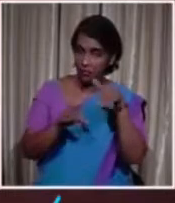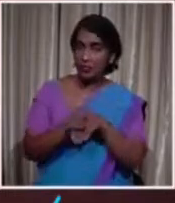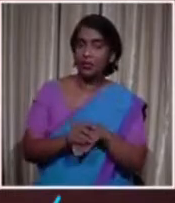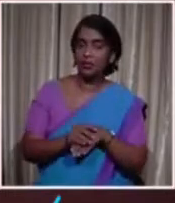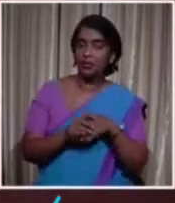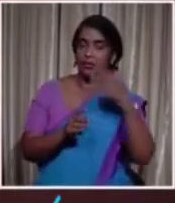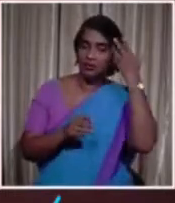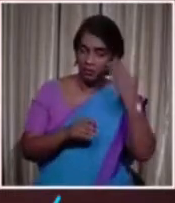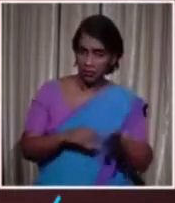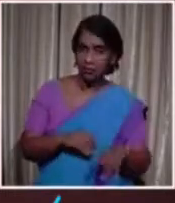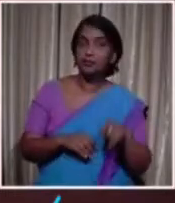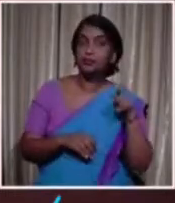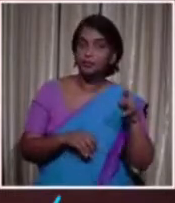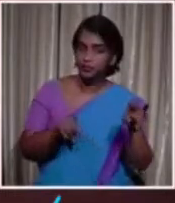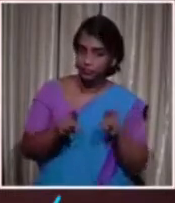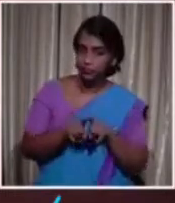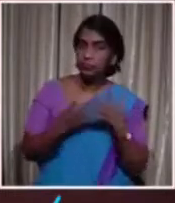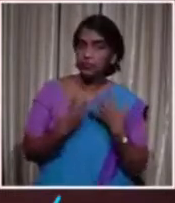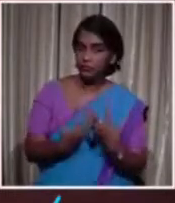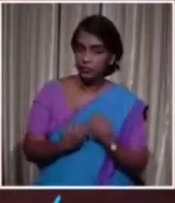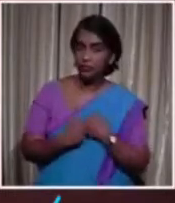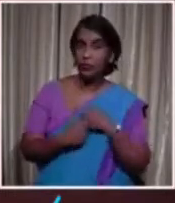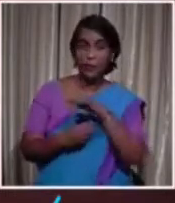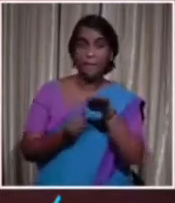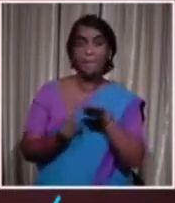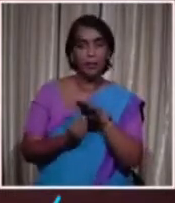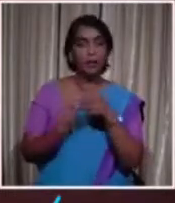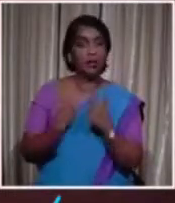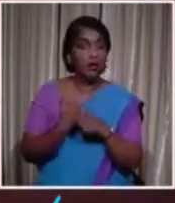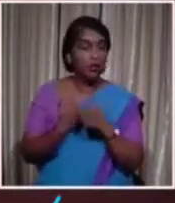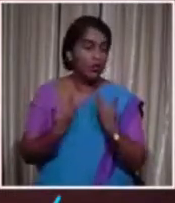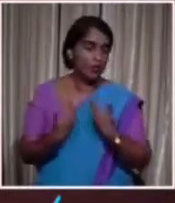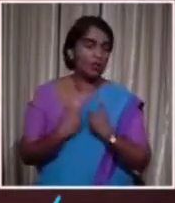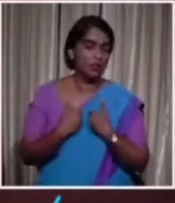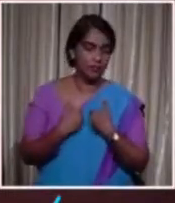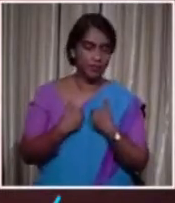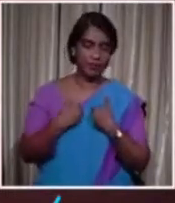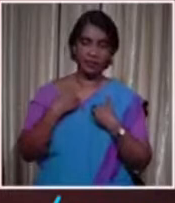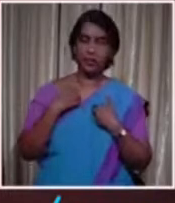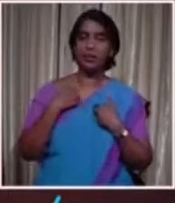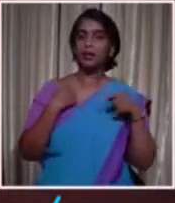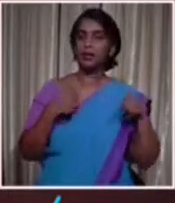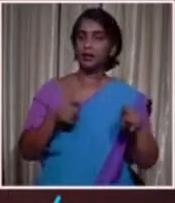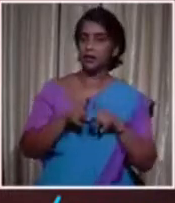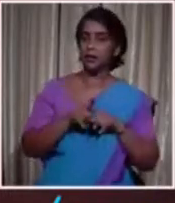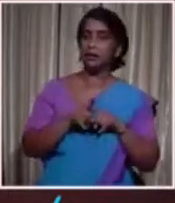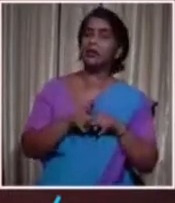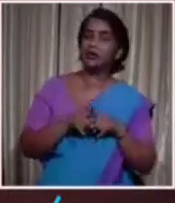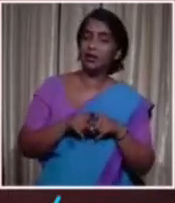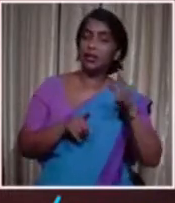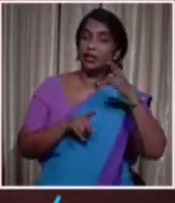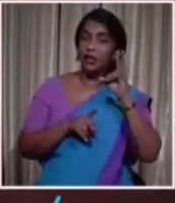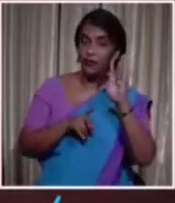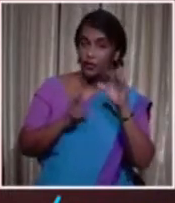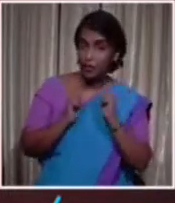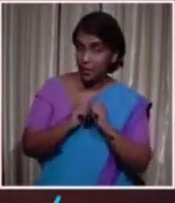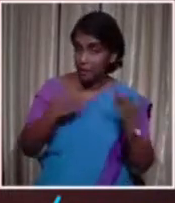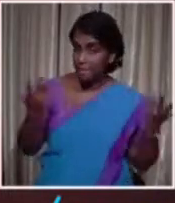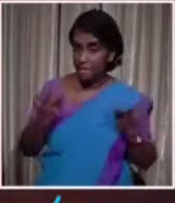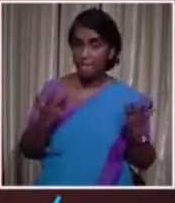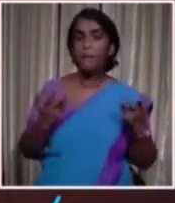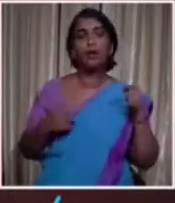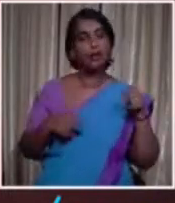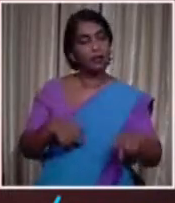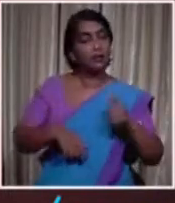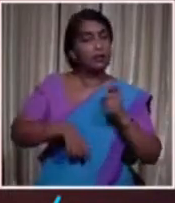මිදන්නේ. එහෙනම් ඒකට අවශ්‍ය පපසරය හදන්න ඕනේ අපි. මේ අවස්ථාවේදී 225ට ඒක බැරි නම්